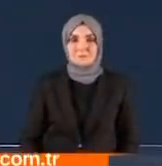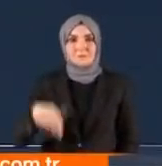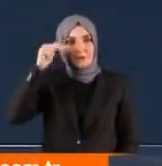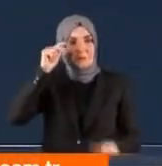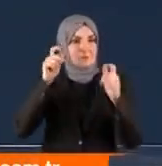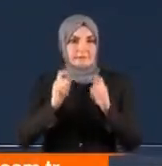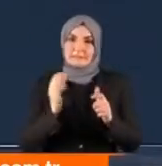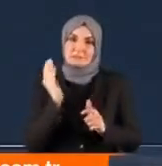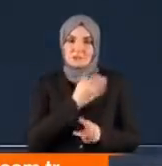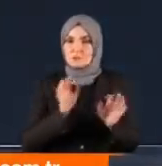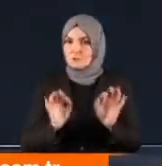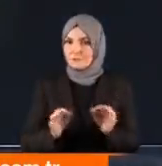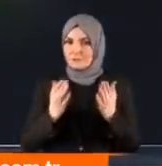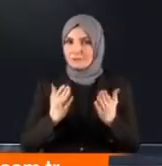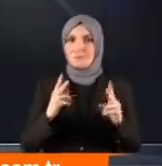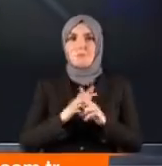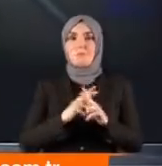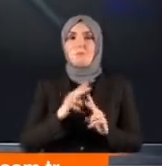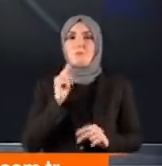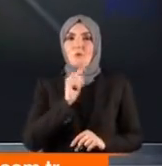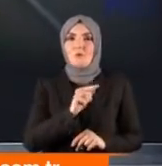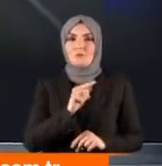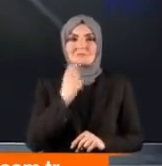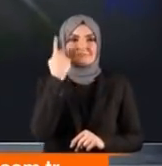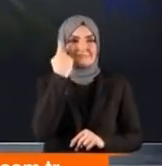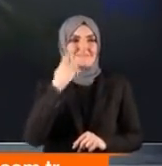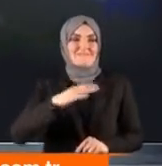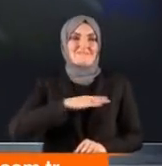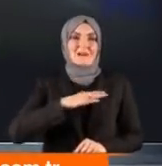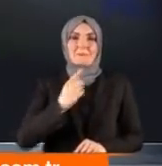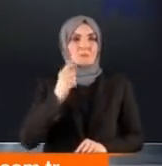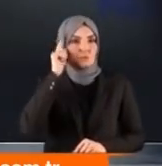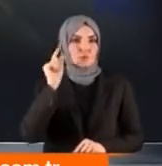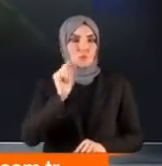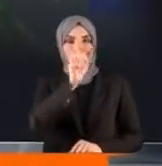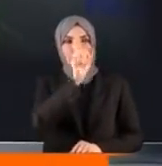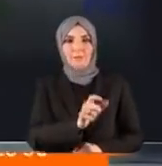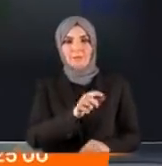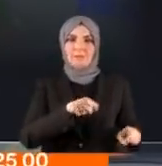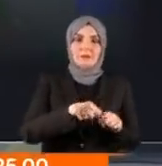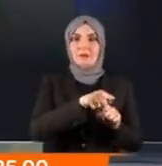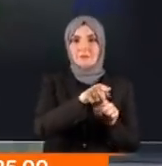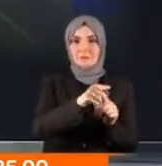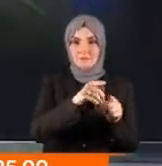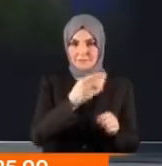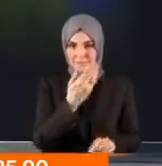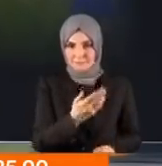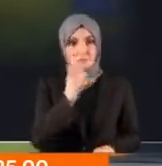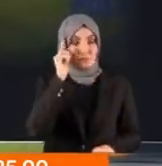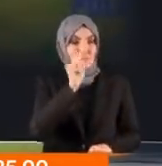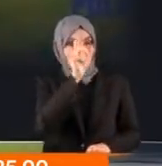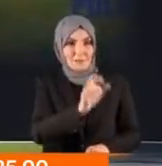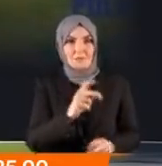Amerika'ya gideceğiz Şimdi polis akli dengesi yerinde olmayan bir şüphelinin peşindeydi bir polis arabası çalmıştı